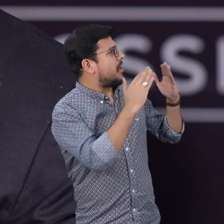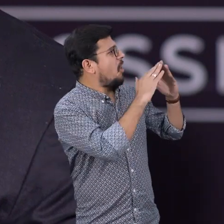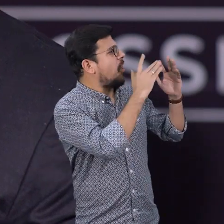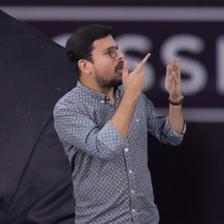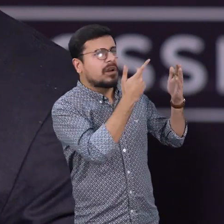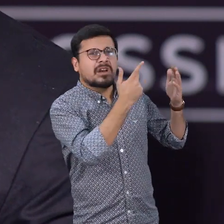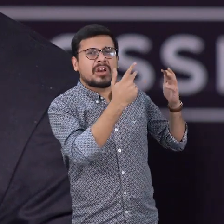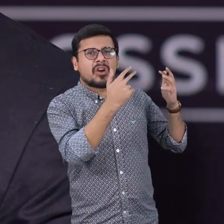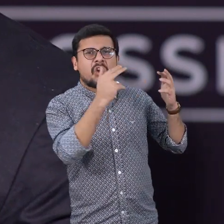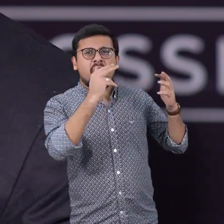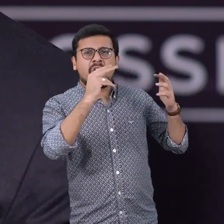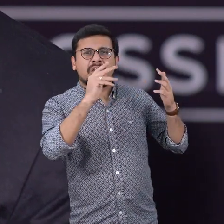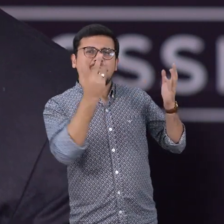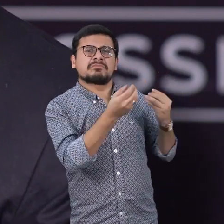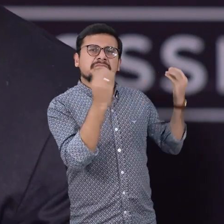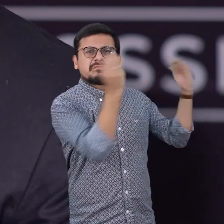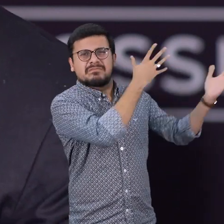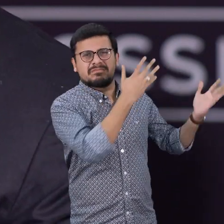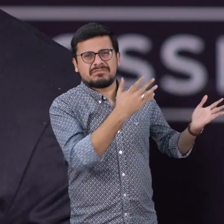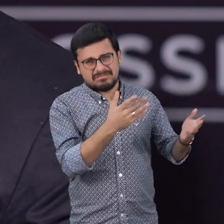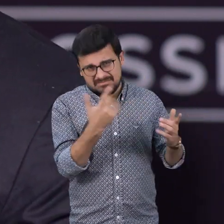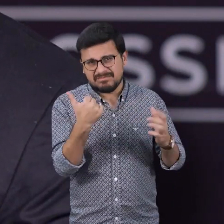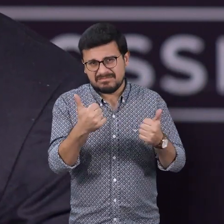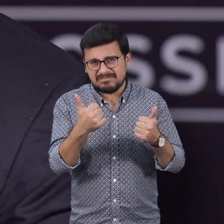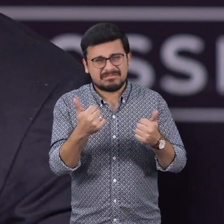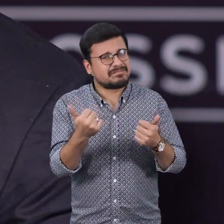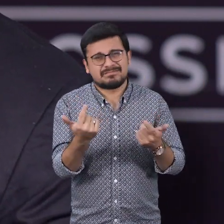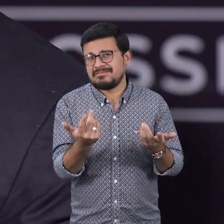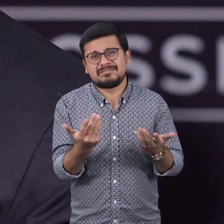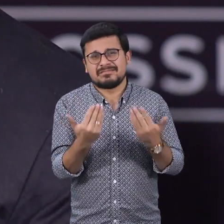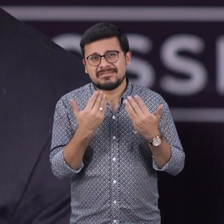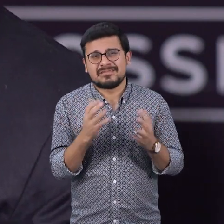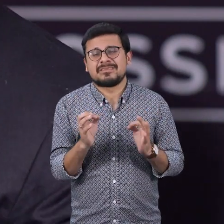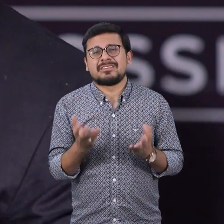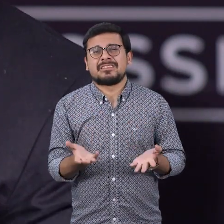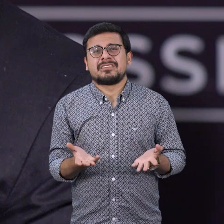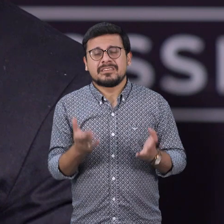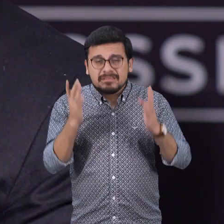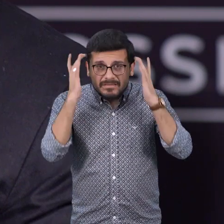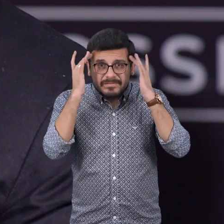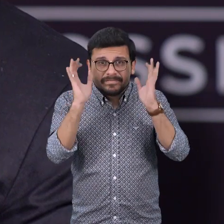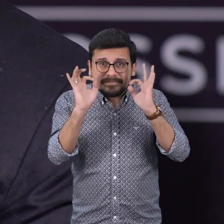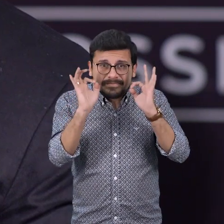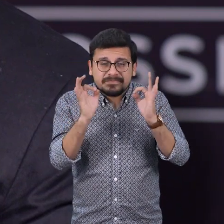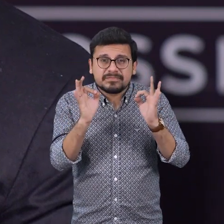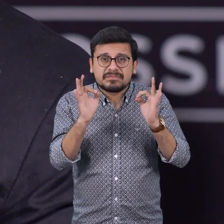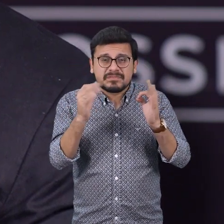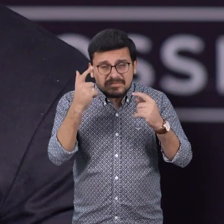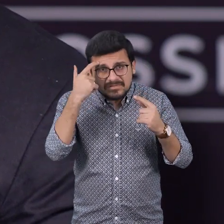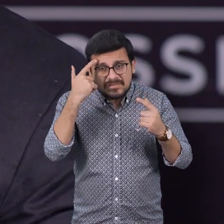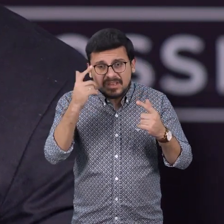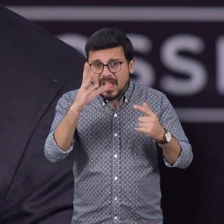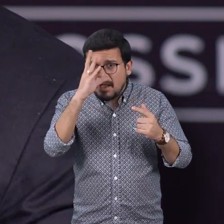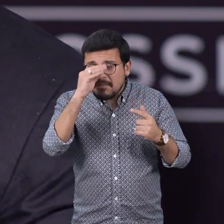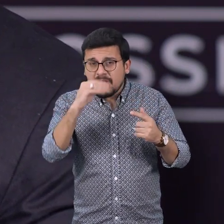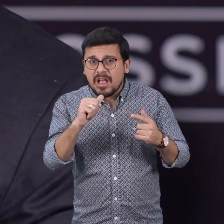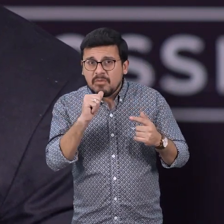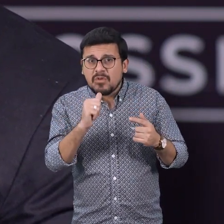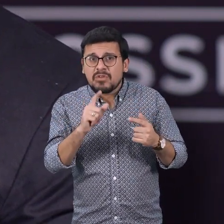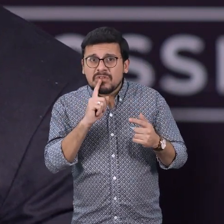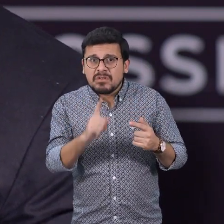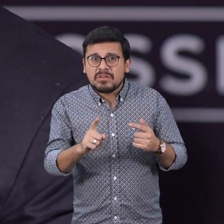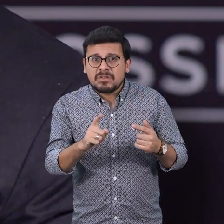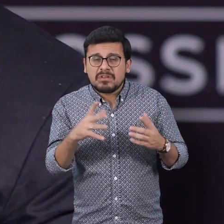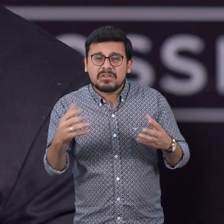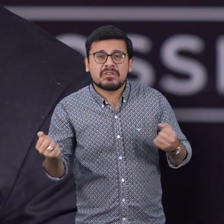ہر اس انسان کے لیے ایفرٹ کرنے میں بزی ہیں جو یہ